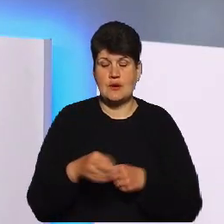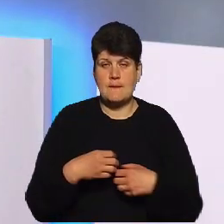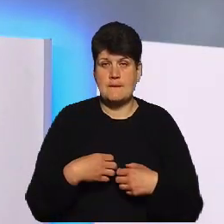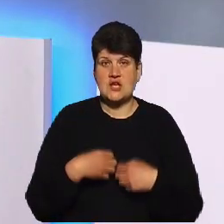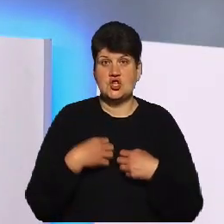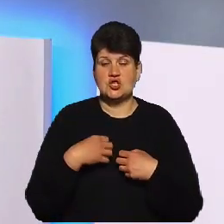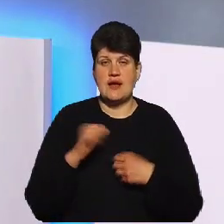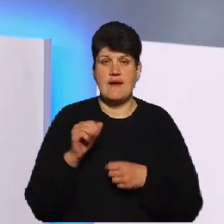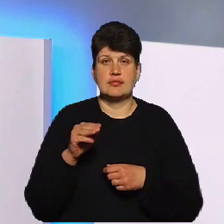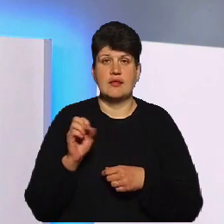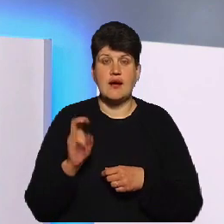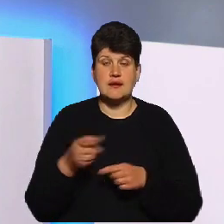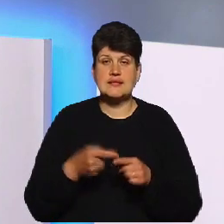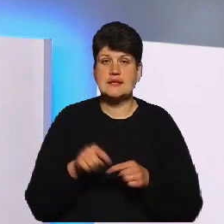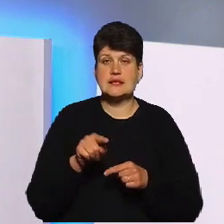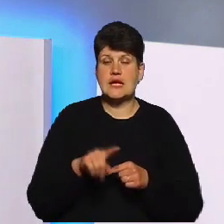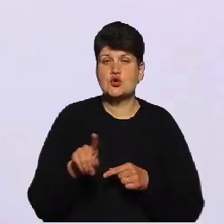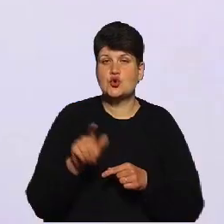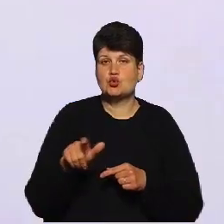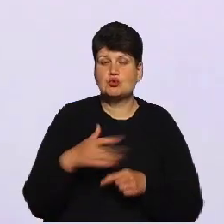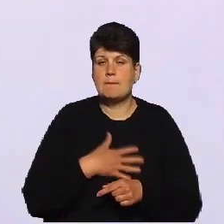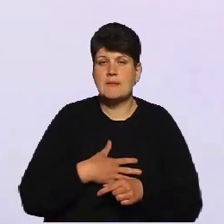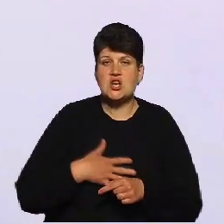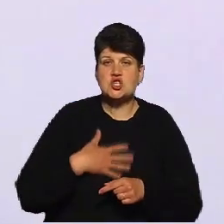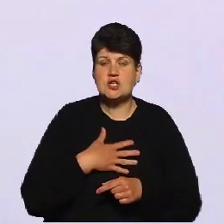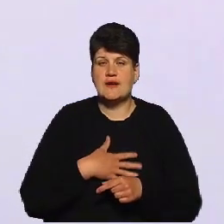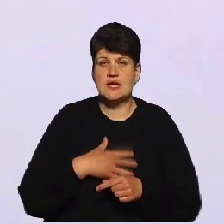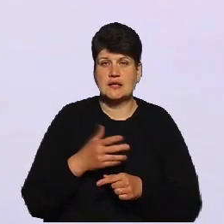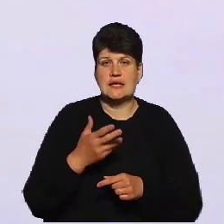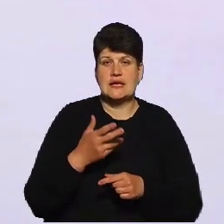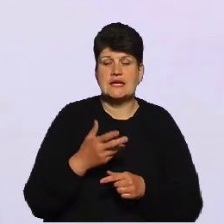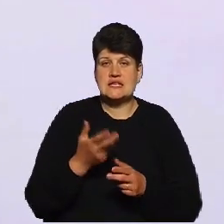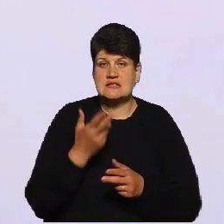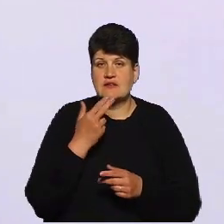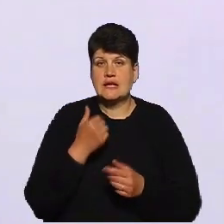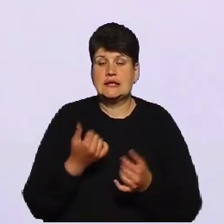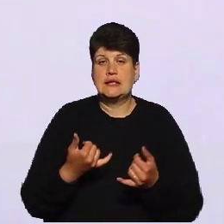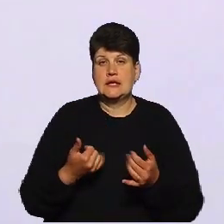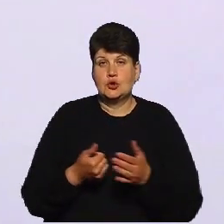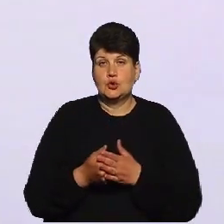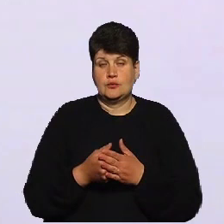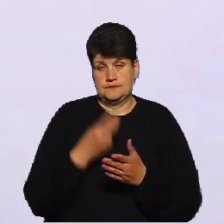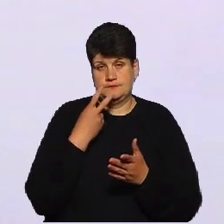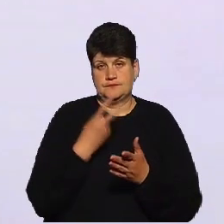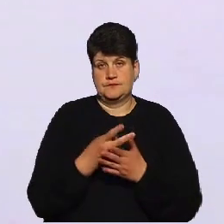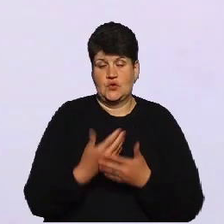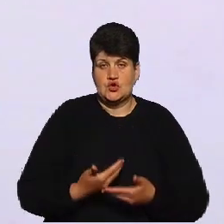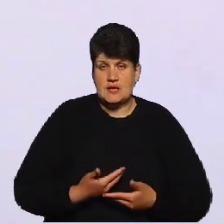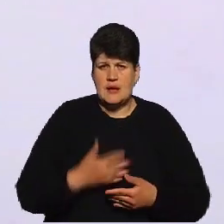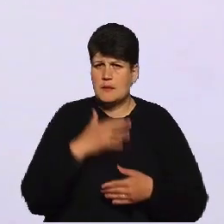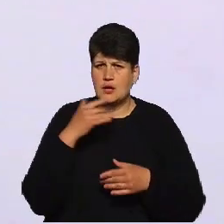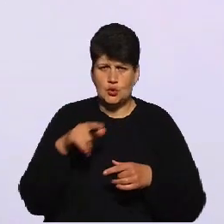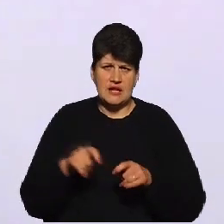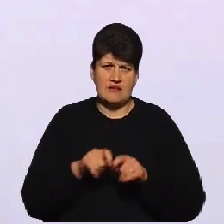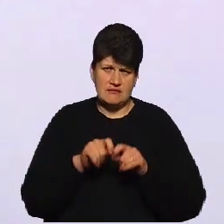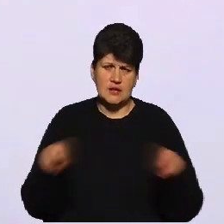що люди переживали, які звикли до публічного життя. І багато людей почали про це говорити відкрито. Тобто, що раніше